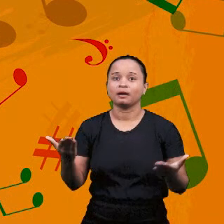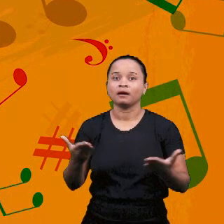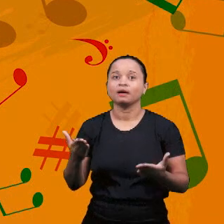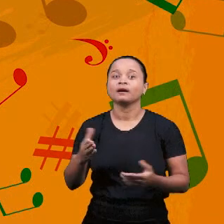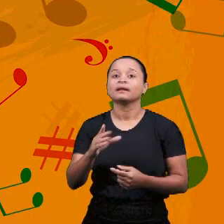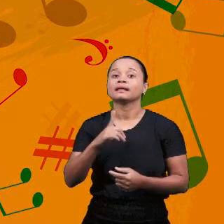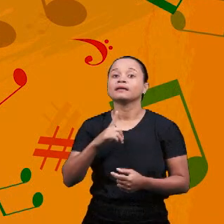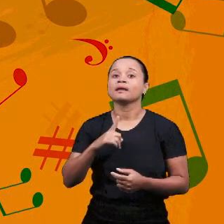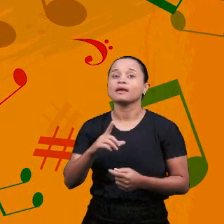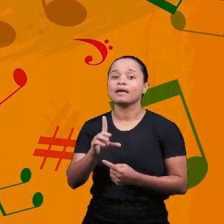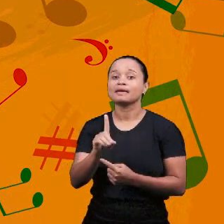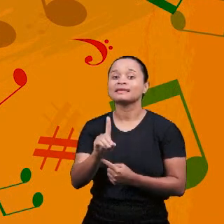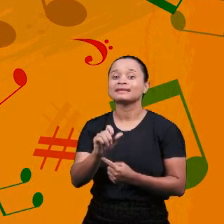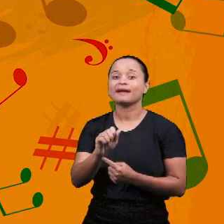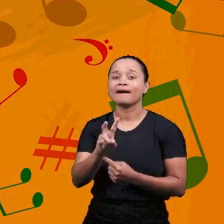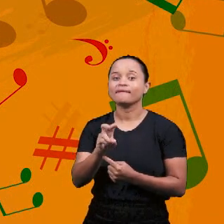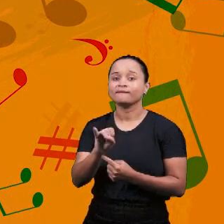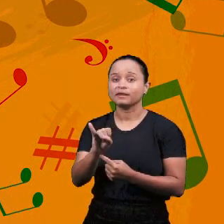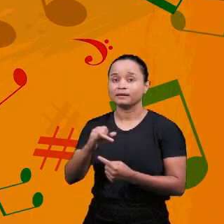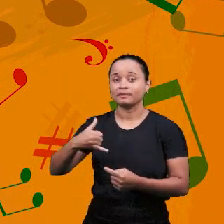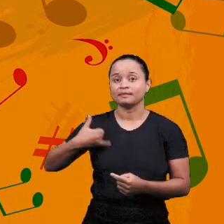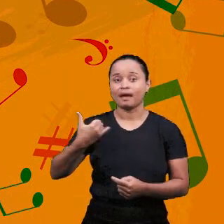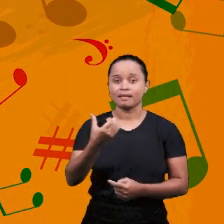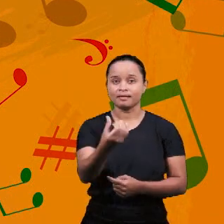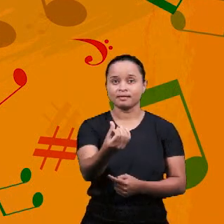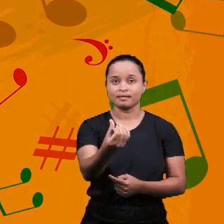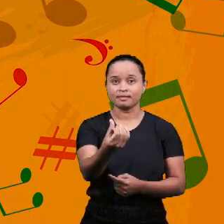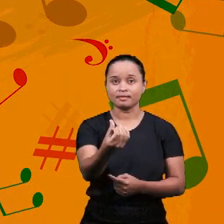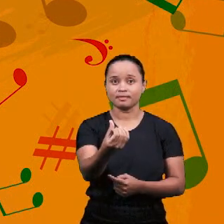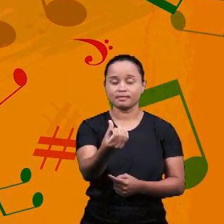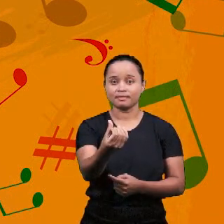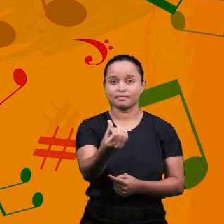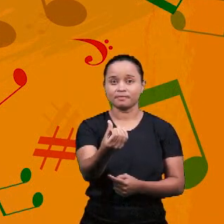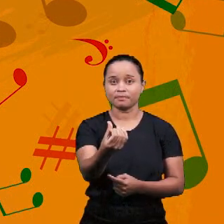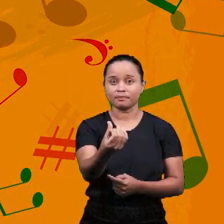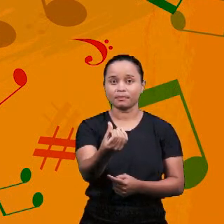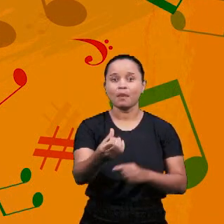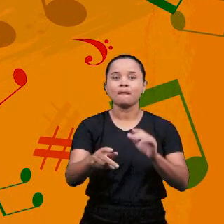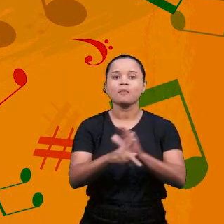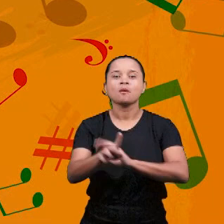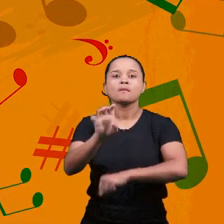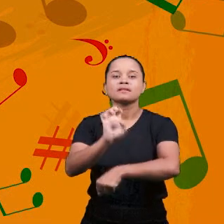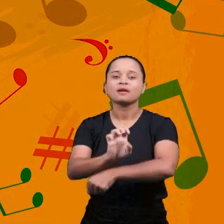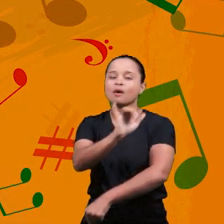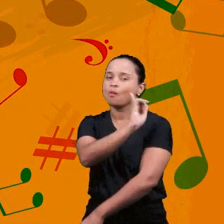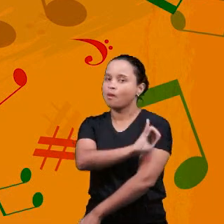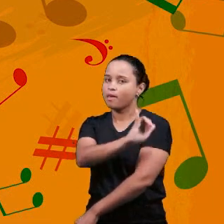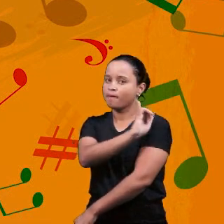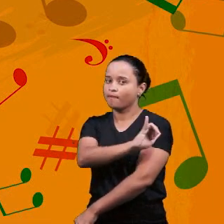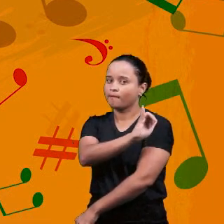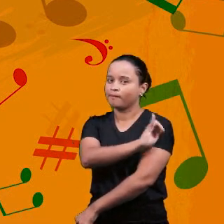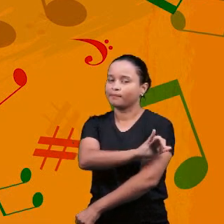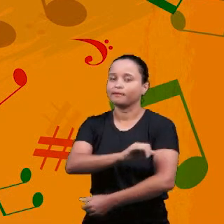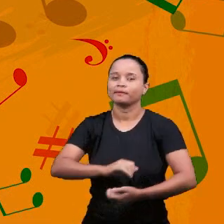David Gonçalves, a 6 ans, Itaipuaçu, Rio de Janeiro. Rio de Janeiro.